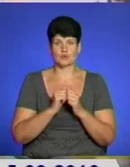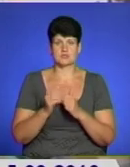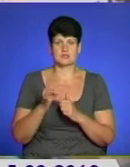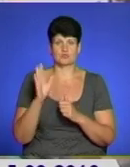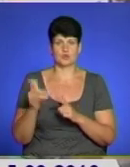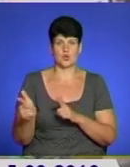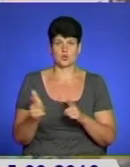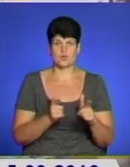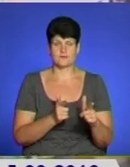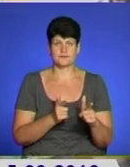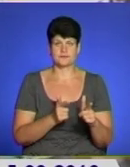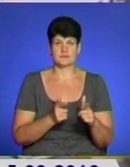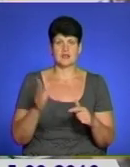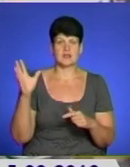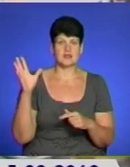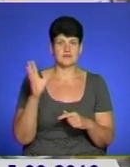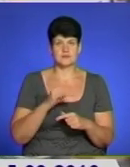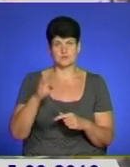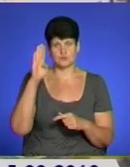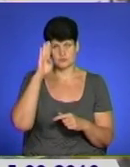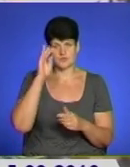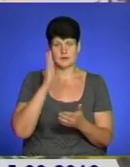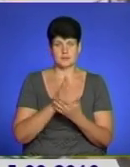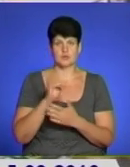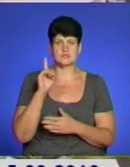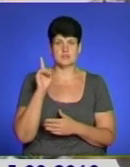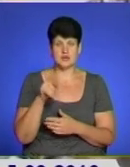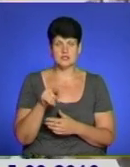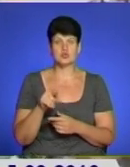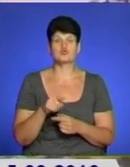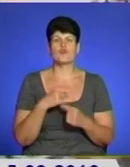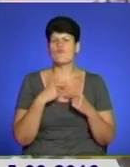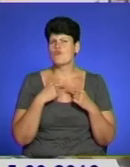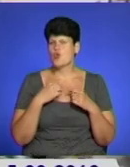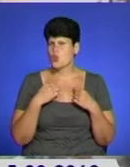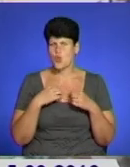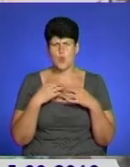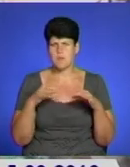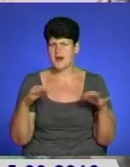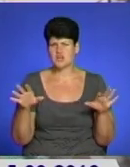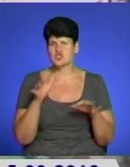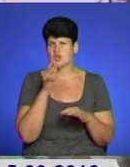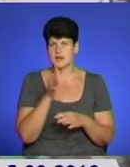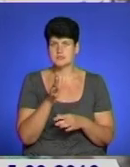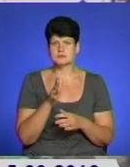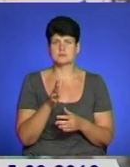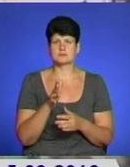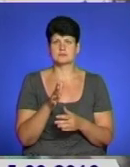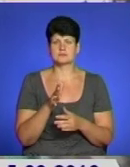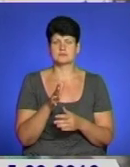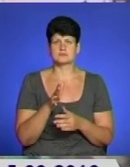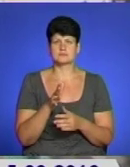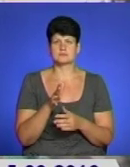готовим. І всі мужики мають знати, що в будь-який час не мають моє